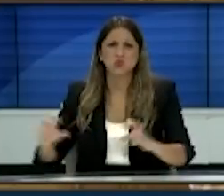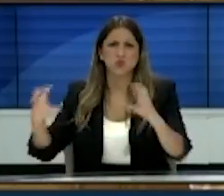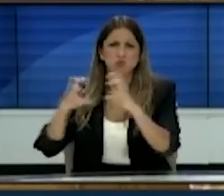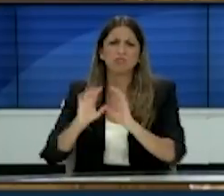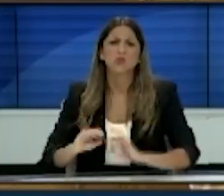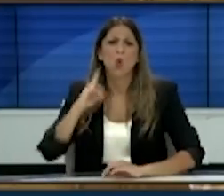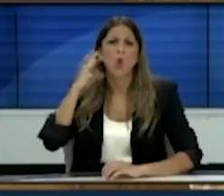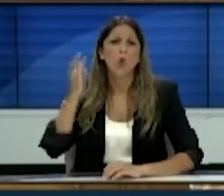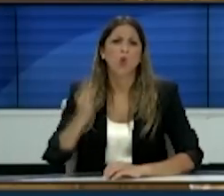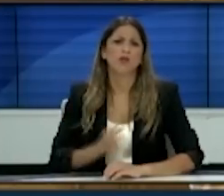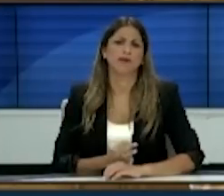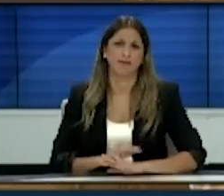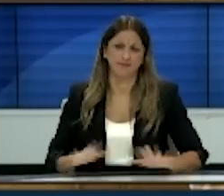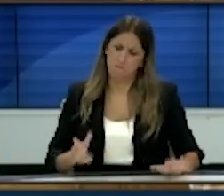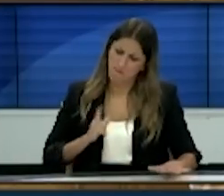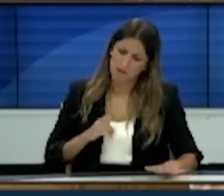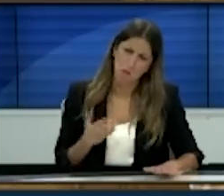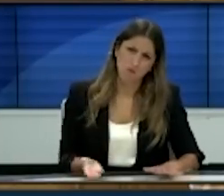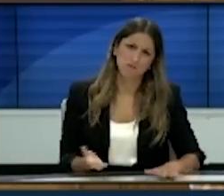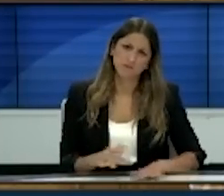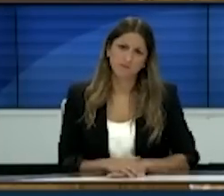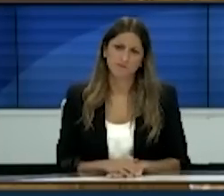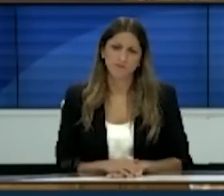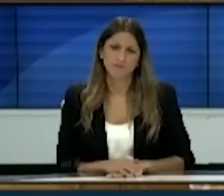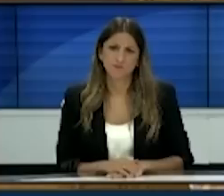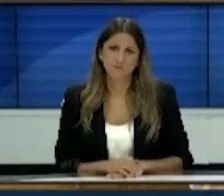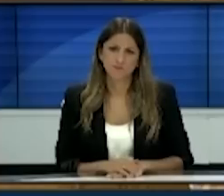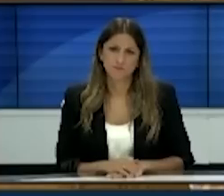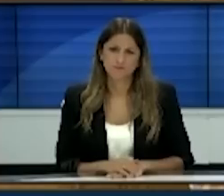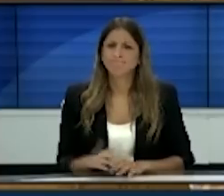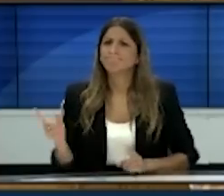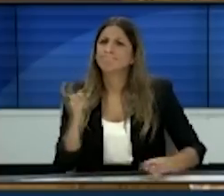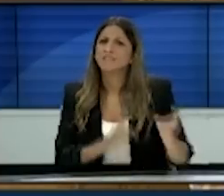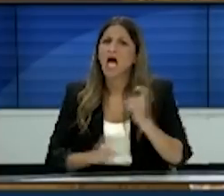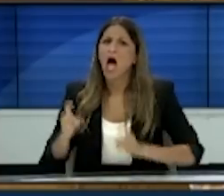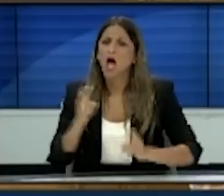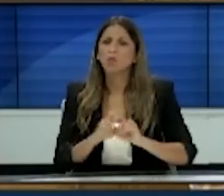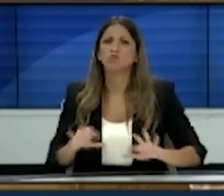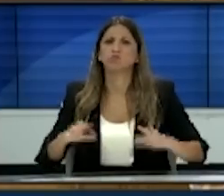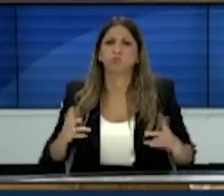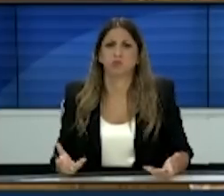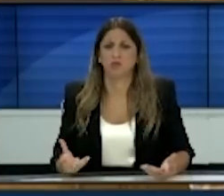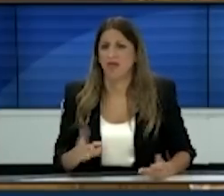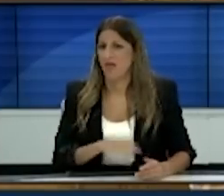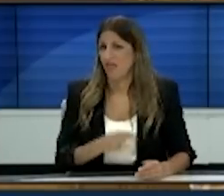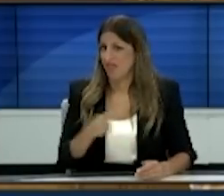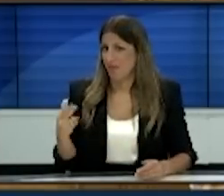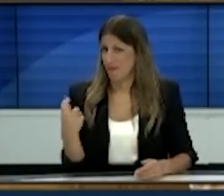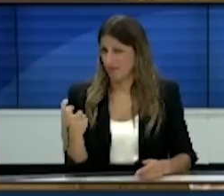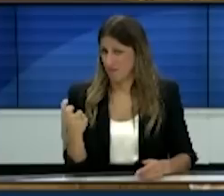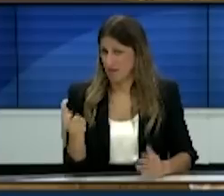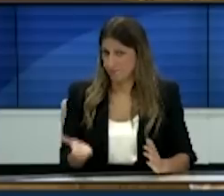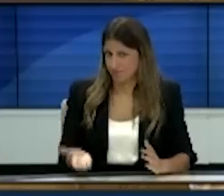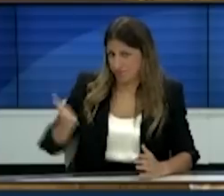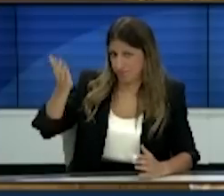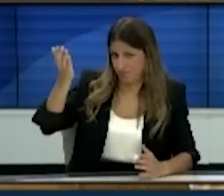απόλυτα λογική, απόλυτα αναμενόμενη. Πού αλλού θα μπορούσατε να τσακωθείτε? Για την ενεργειακή ακρίβεια, αφού πίνετε